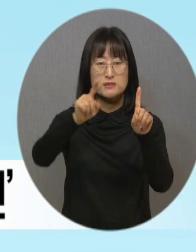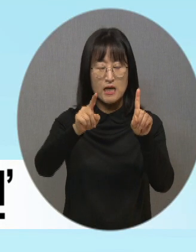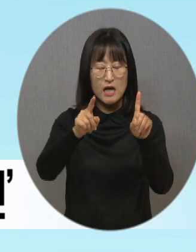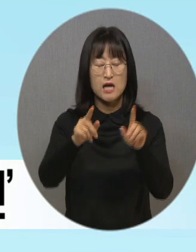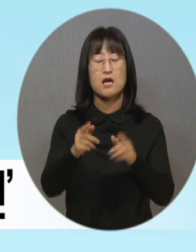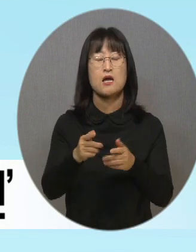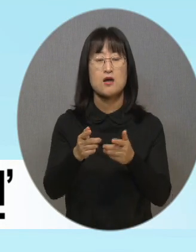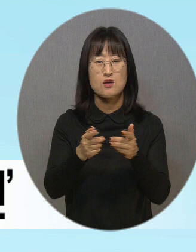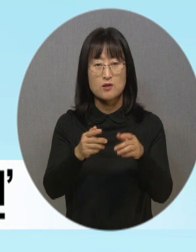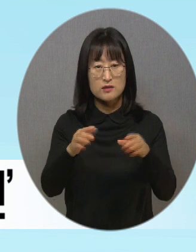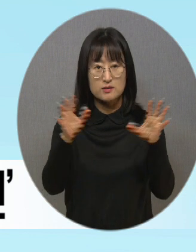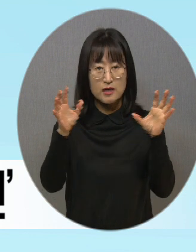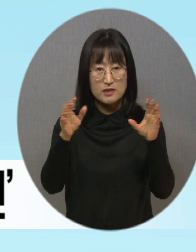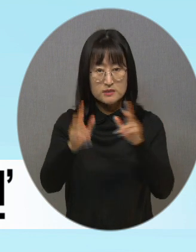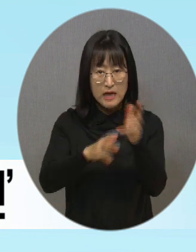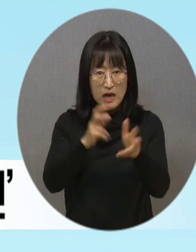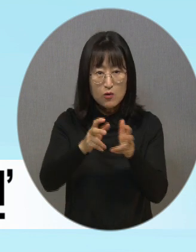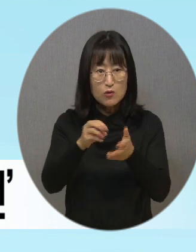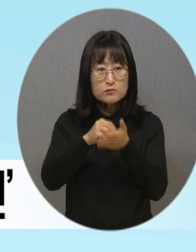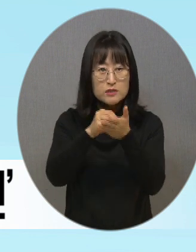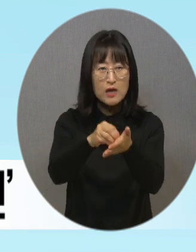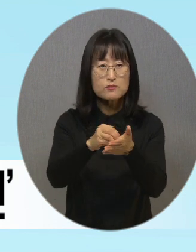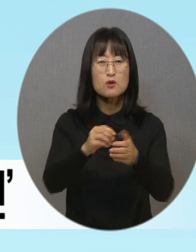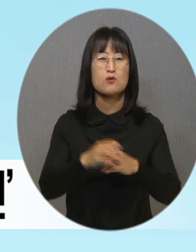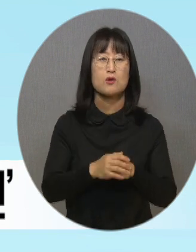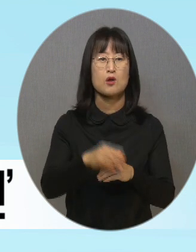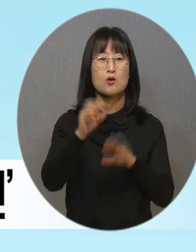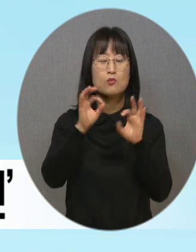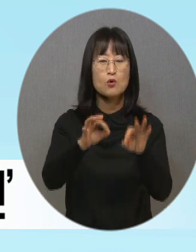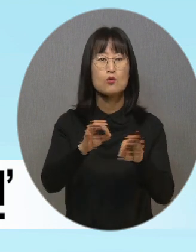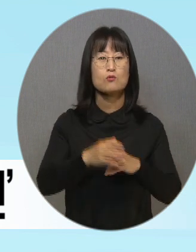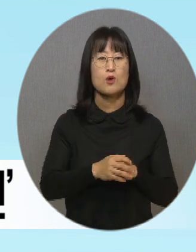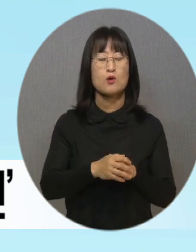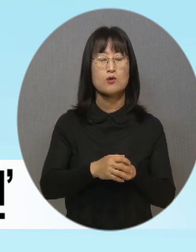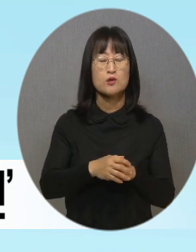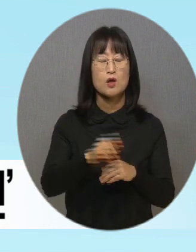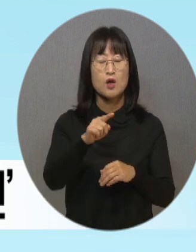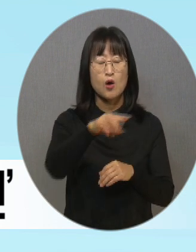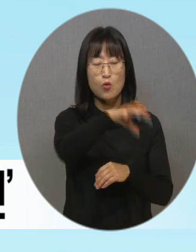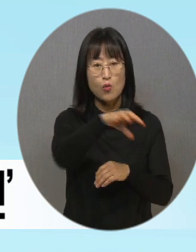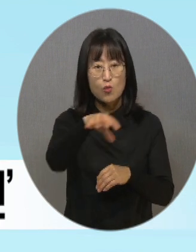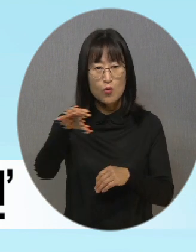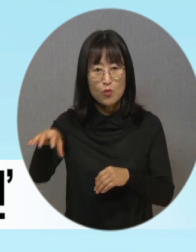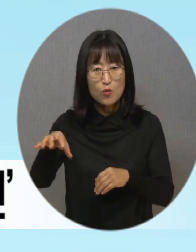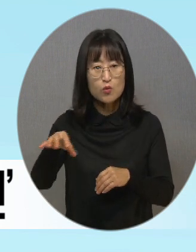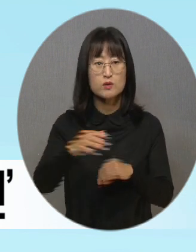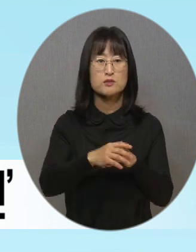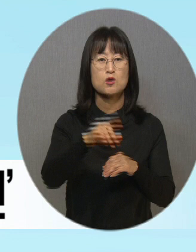시설에서 8,360건, 2차 시범사업에 참여한 85개 시설에서